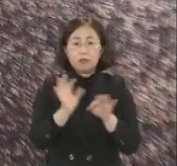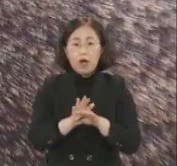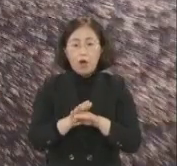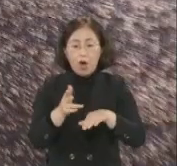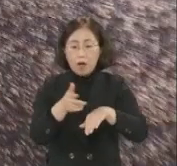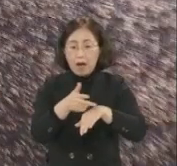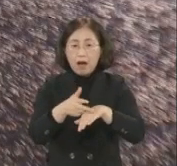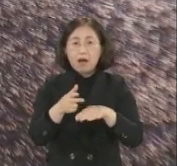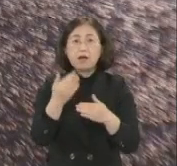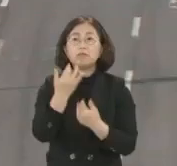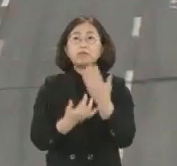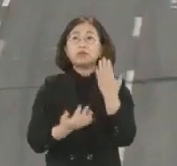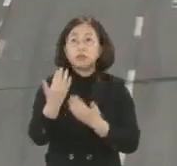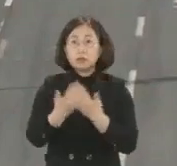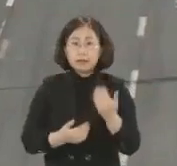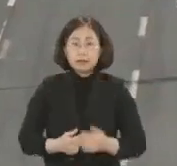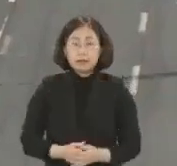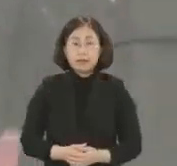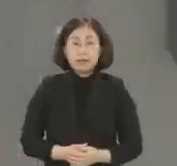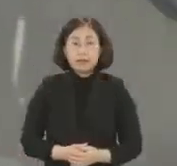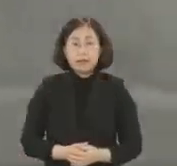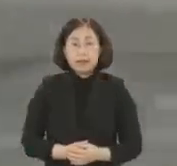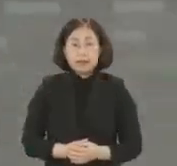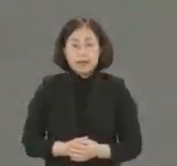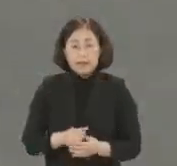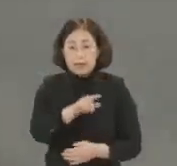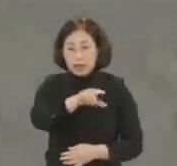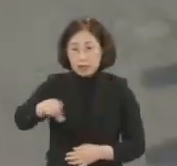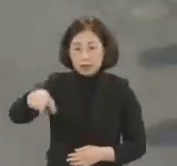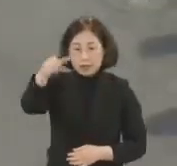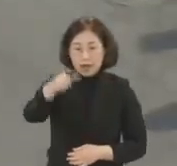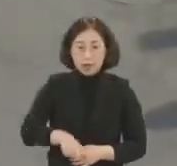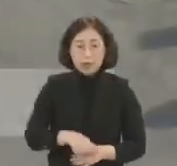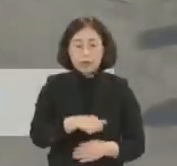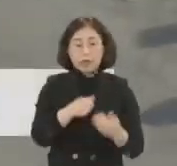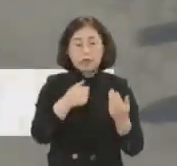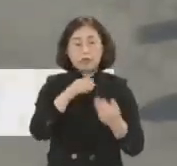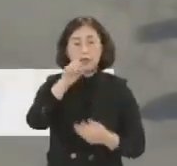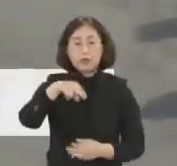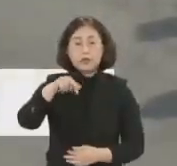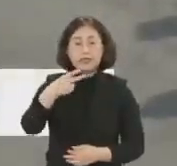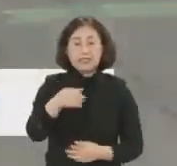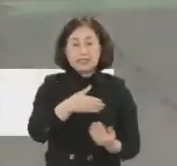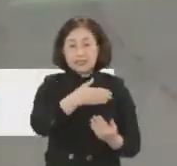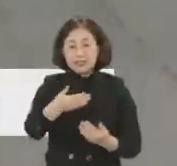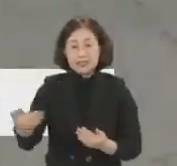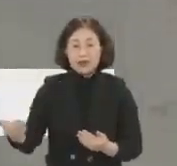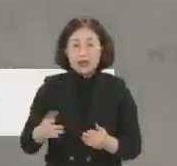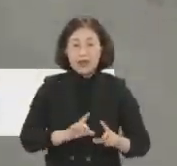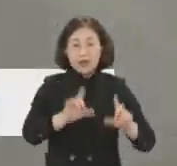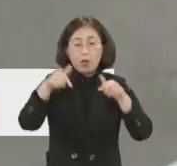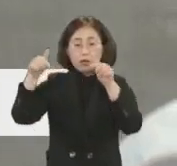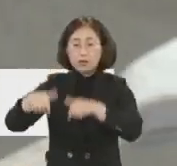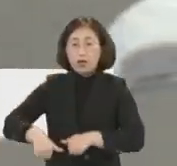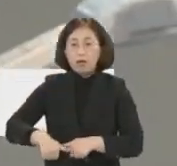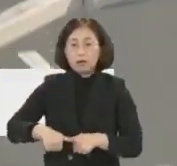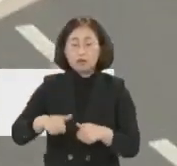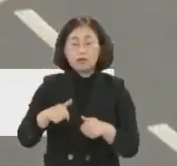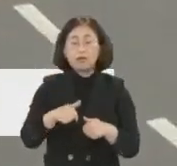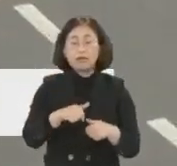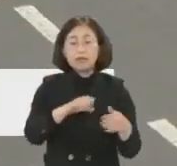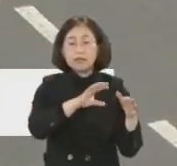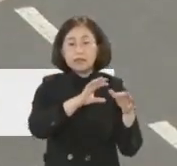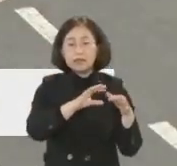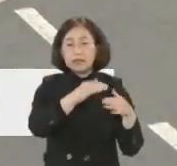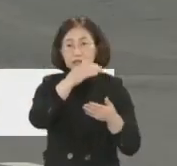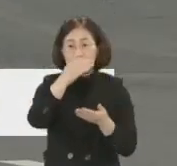블랙박스까지 타버렸습니다. 사고가 난 교차로는 유등천의 동쪽과 서쪽을 잇는 곳으로 신호는 직진이지만 주행 방향은